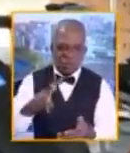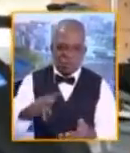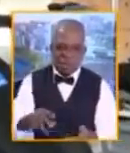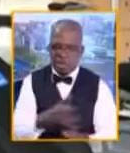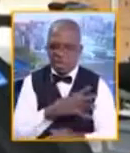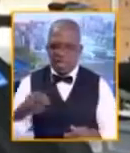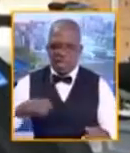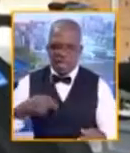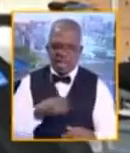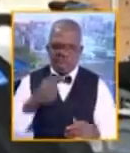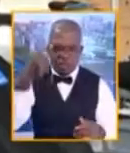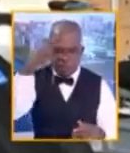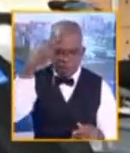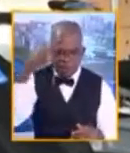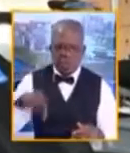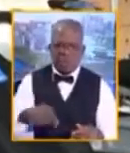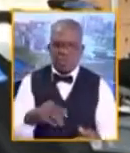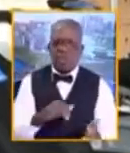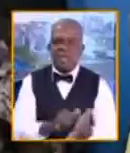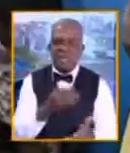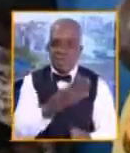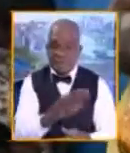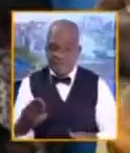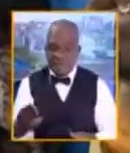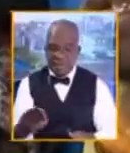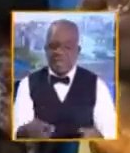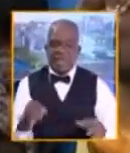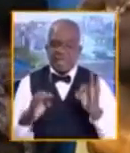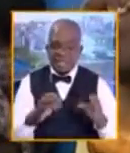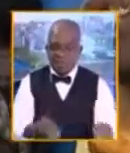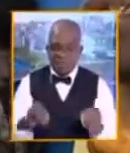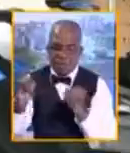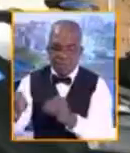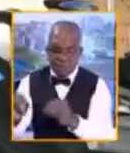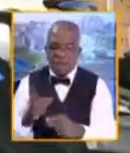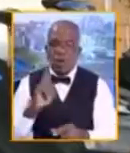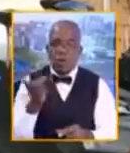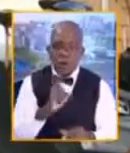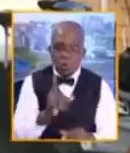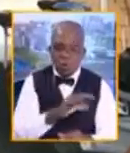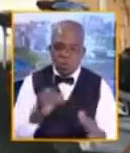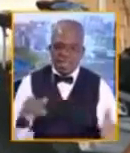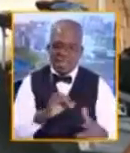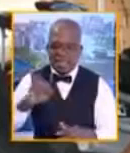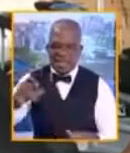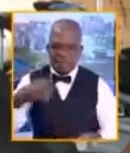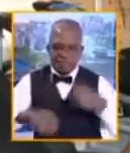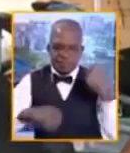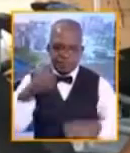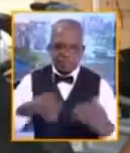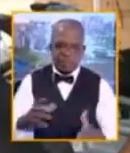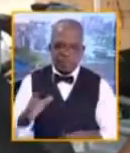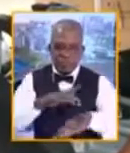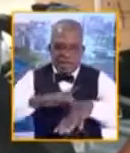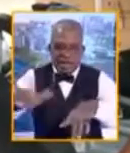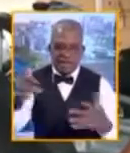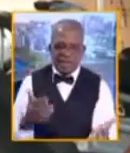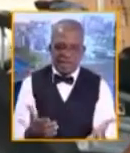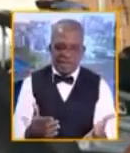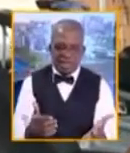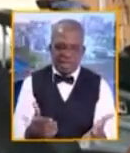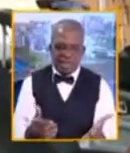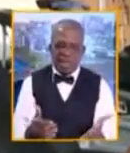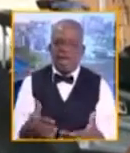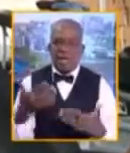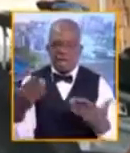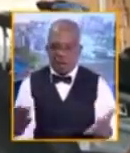ces matériels s'il est mis réellement là où il ya des districts qui enregistre encore un coup de l'ombre les décès